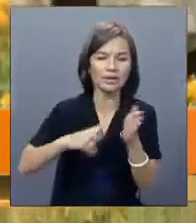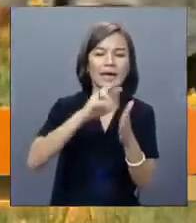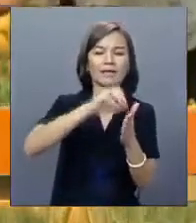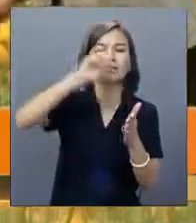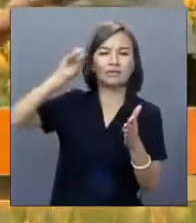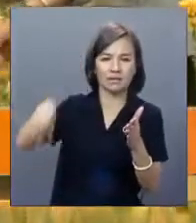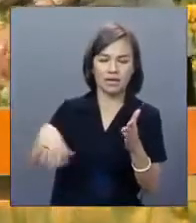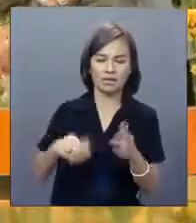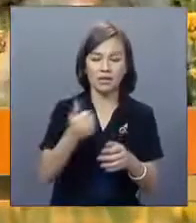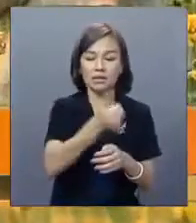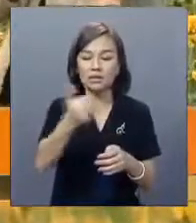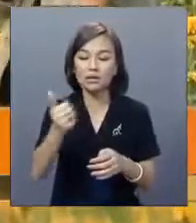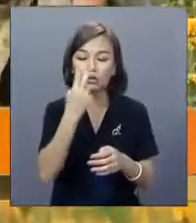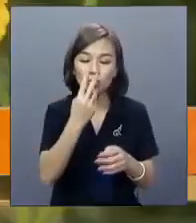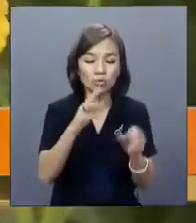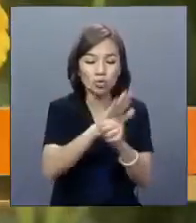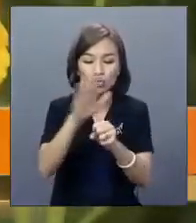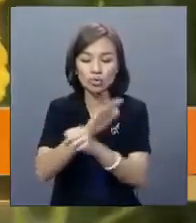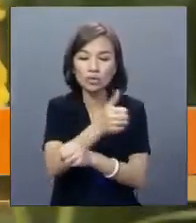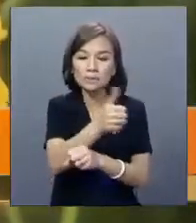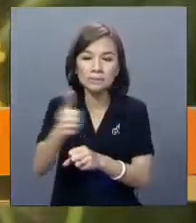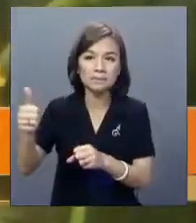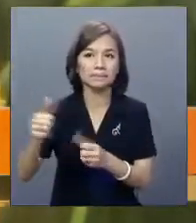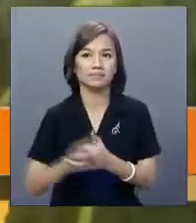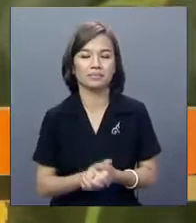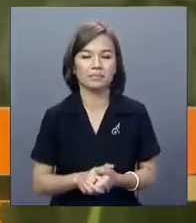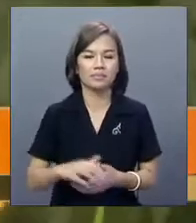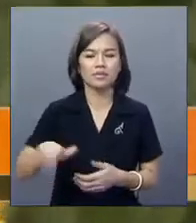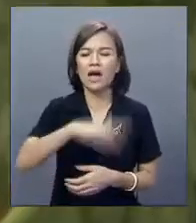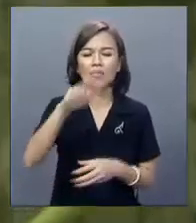บำรุงดอกอื่นให้สมบูรณ ์ก็ปลูกได้ทุกวันแล้วครับ